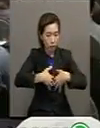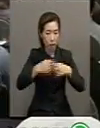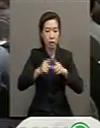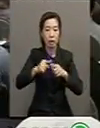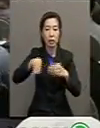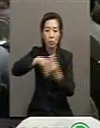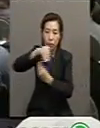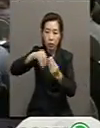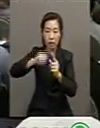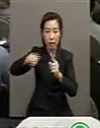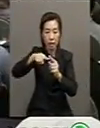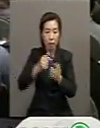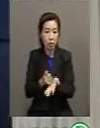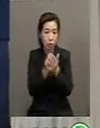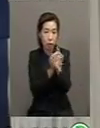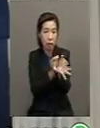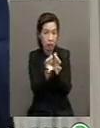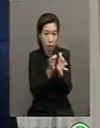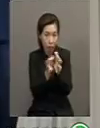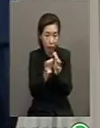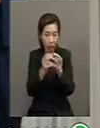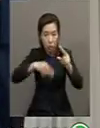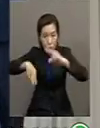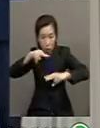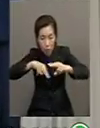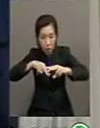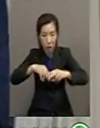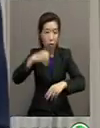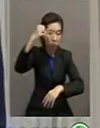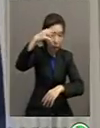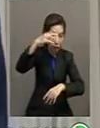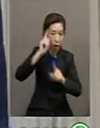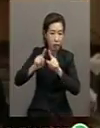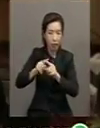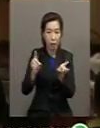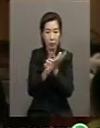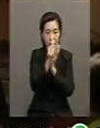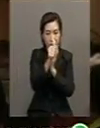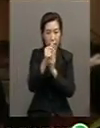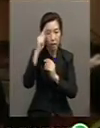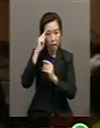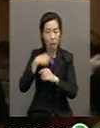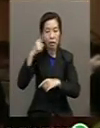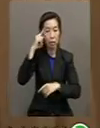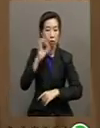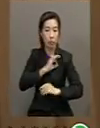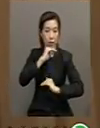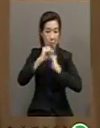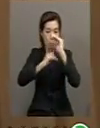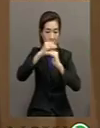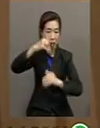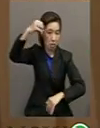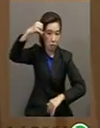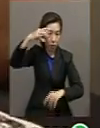รมทั้งในด้านการให้คำปรึกษาการตรวจสอบการบำรุงรักษาระบบไฟฟ้าให้มีประสิทธิภาพการพัฒนาการใช้ไฟฟ้าของสมาชิกให้มี